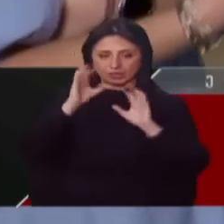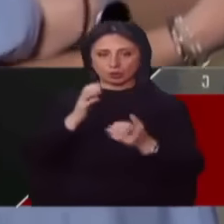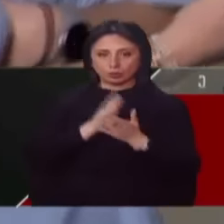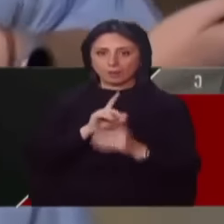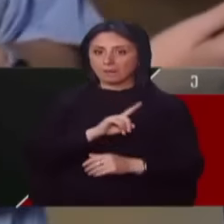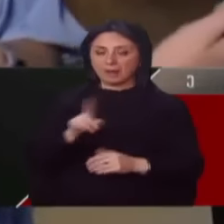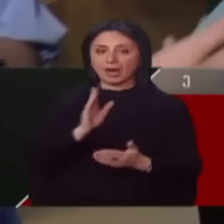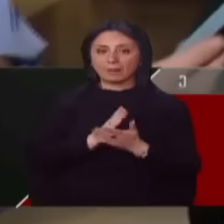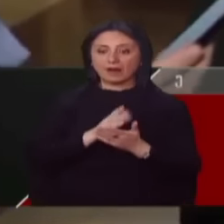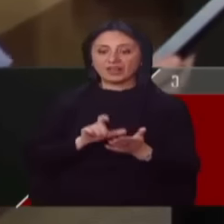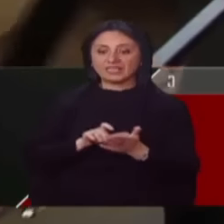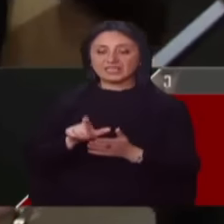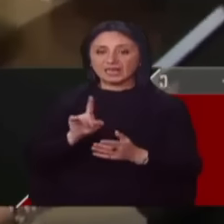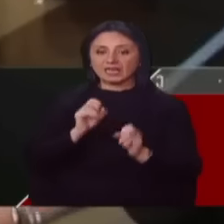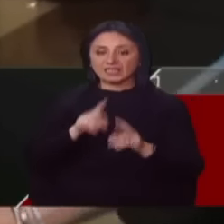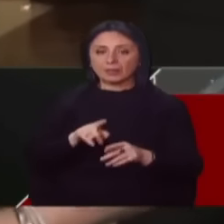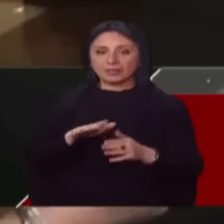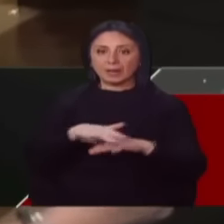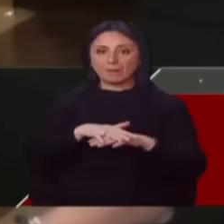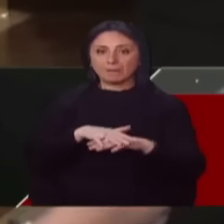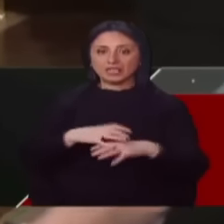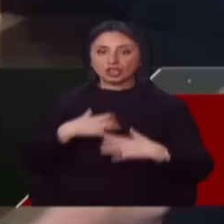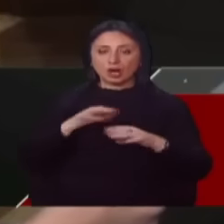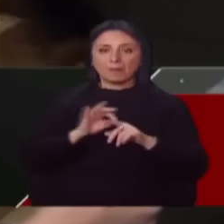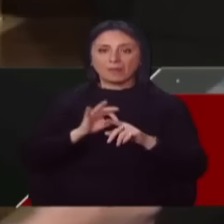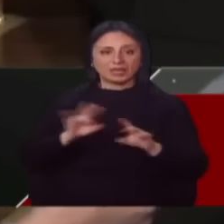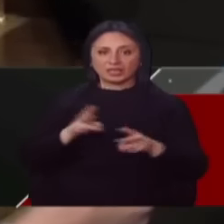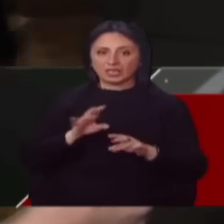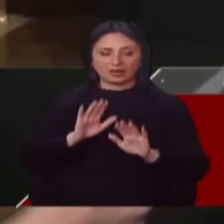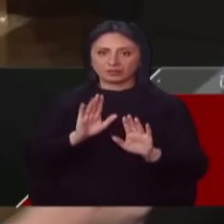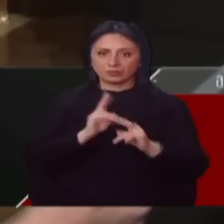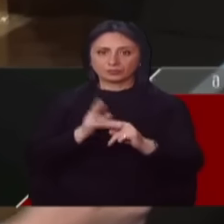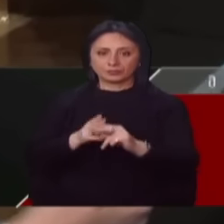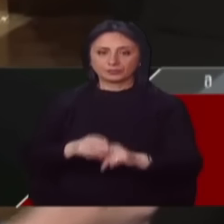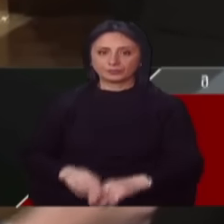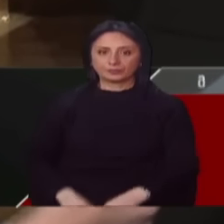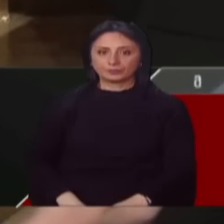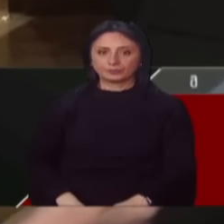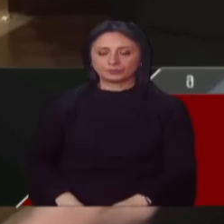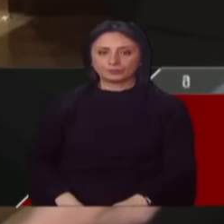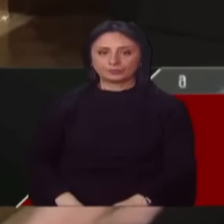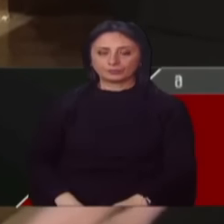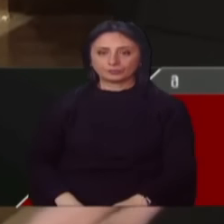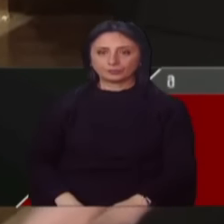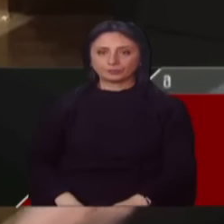სერიოზულადაა, მაგრამ არსებობს გზები, რათა საფრთხე მასობრივი პანიკის გამოწვევის გარეშე შეაკავონ.